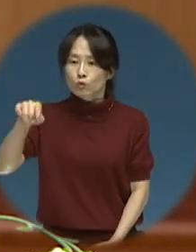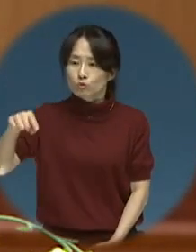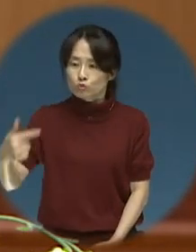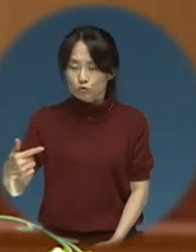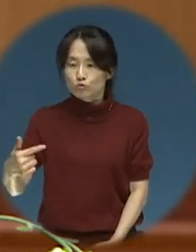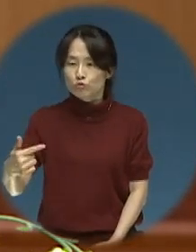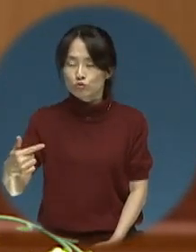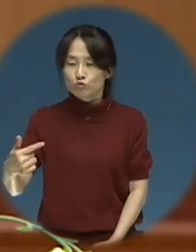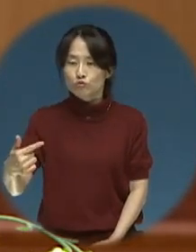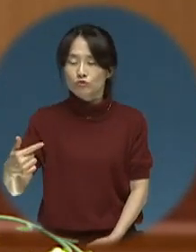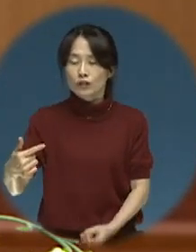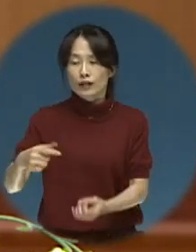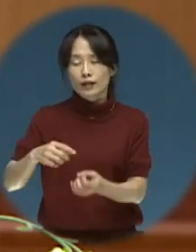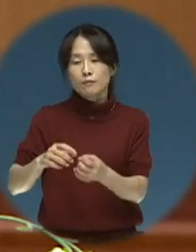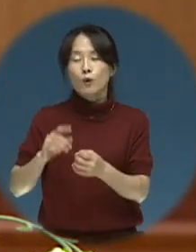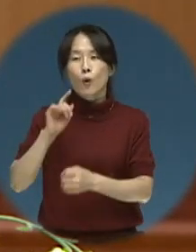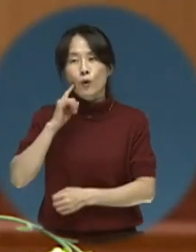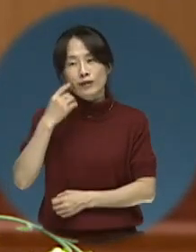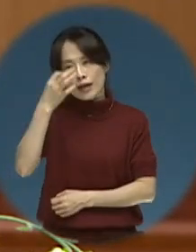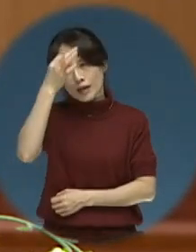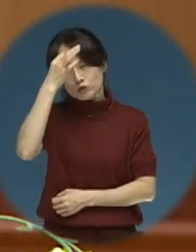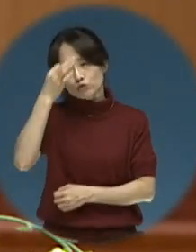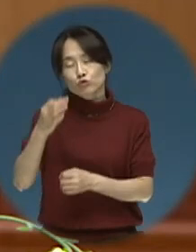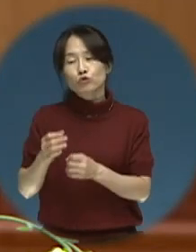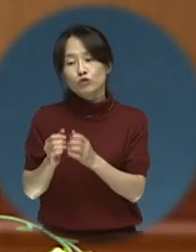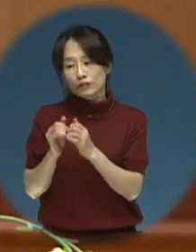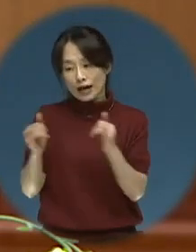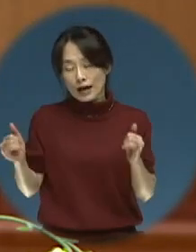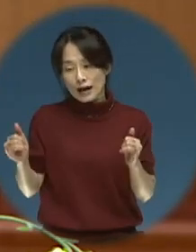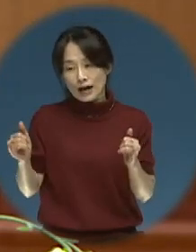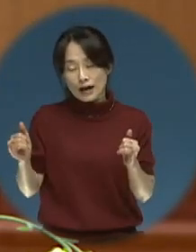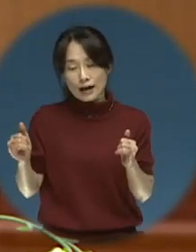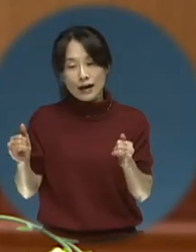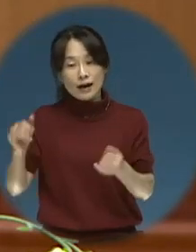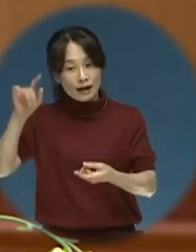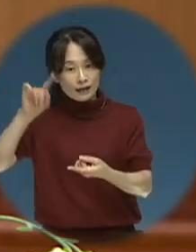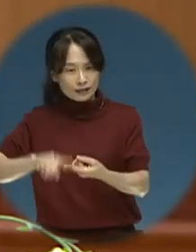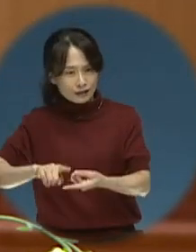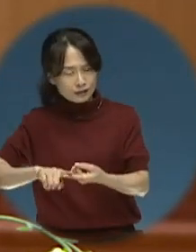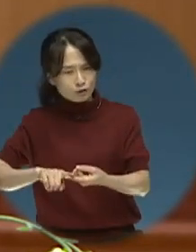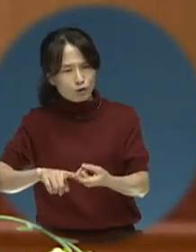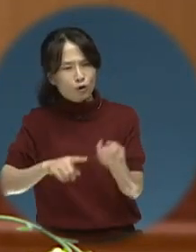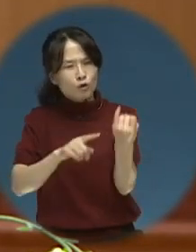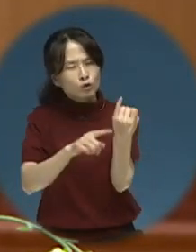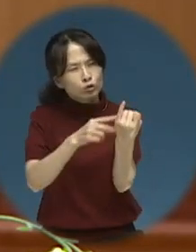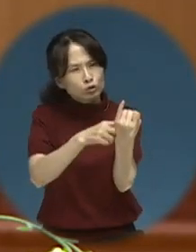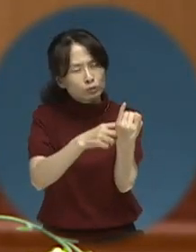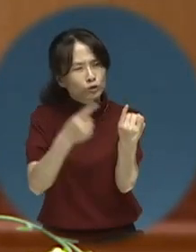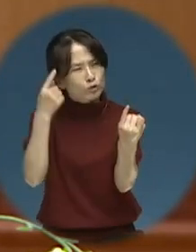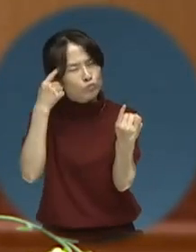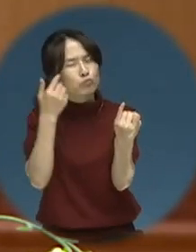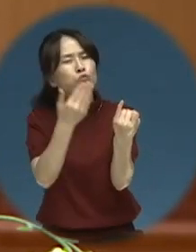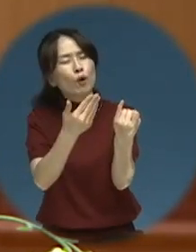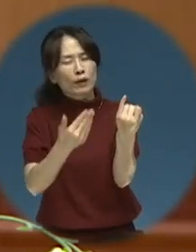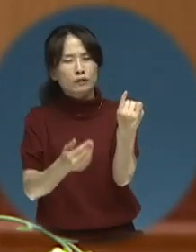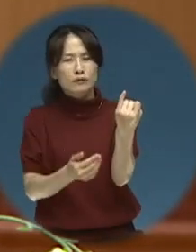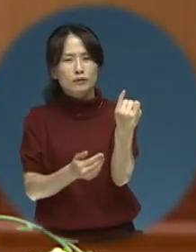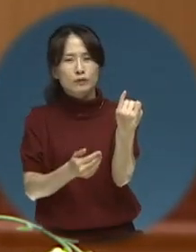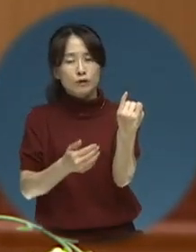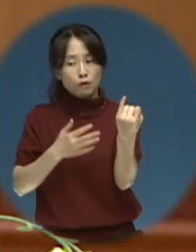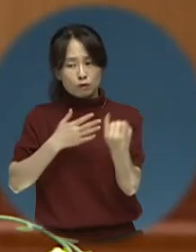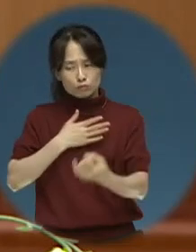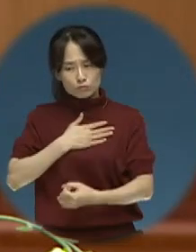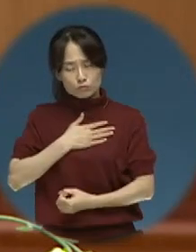근데 그 예술가에 대해서 제가 왜 이 사람이 이런 질문을 했냐. 그게 말하자면